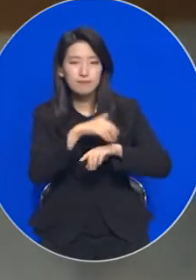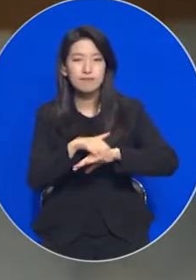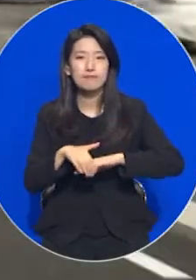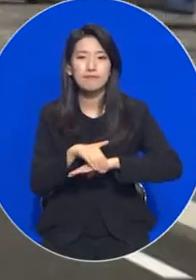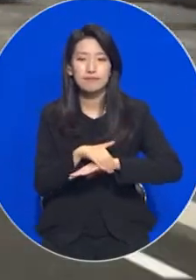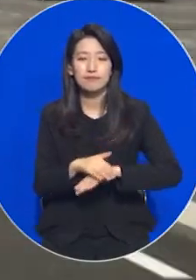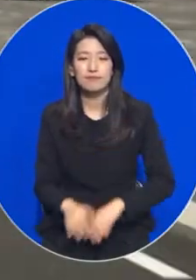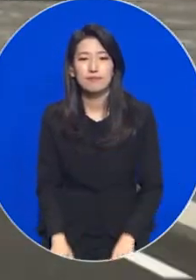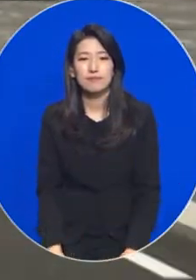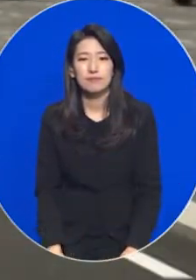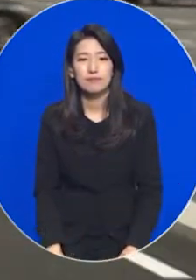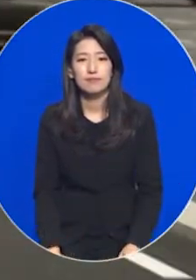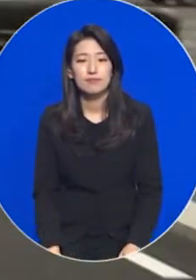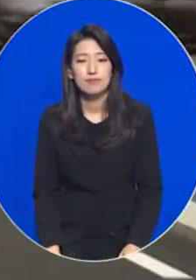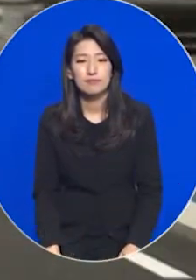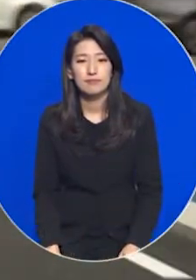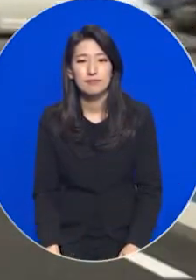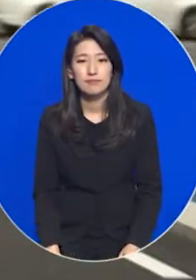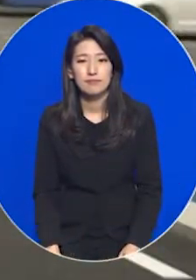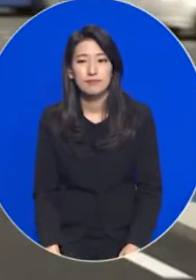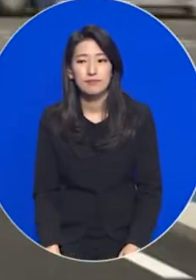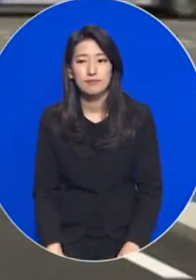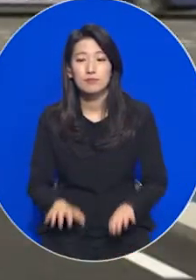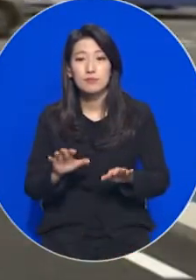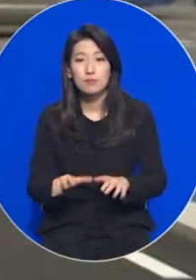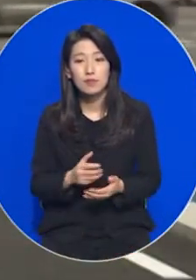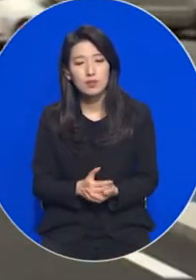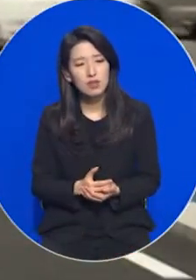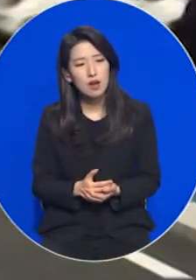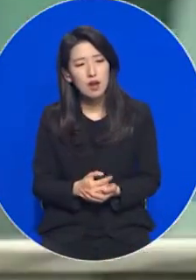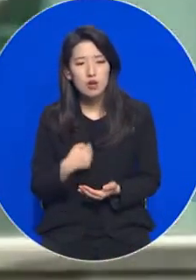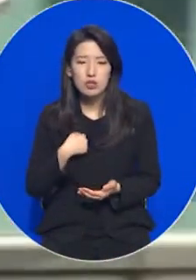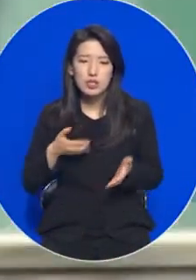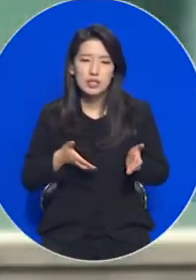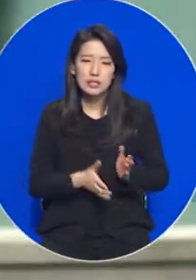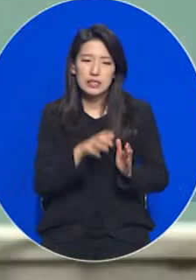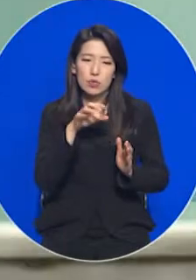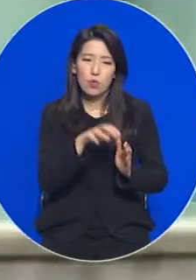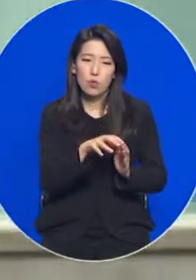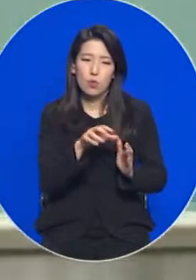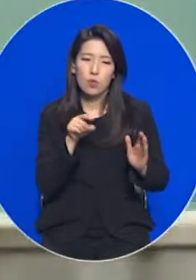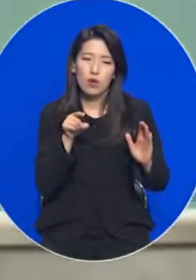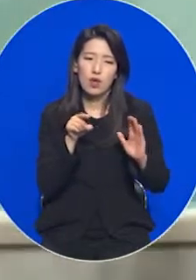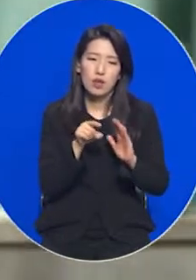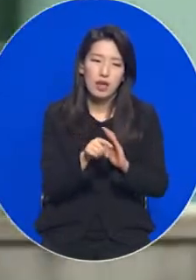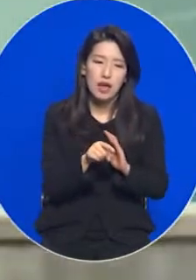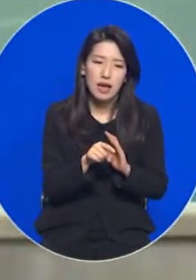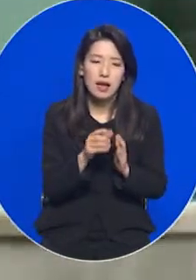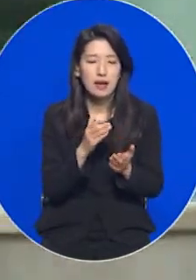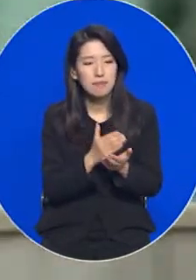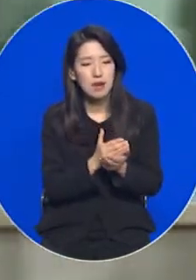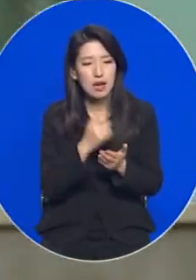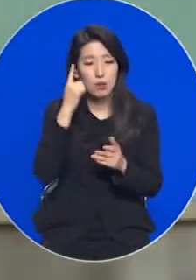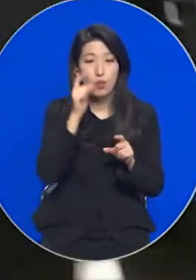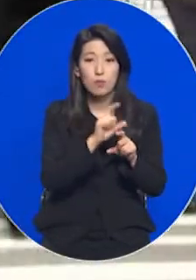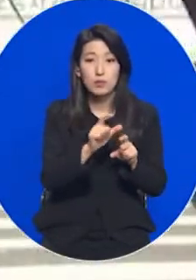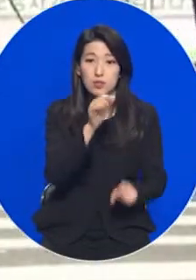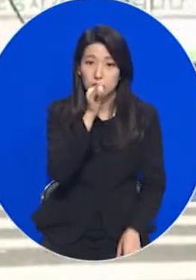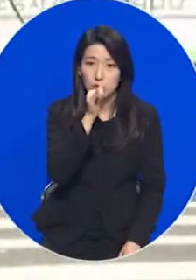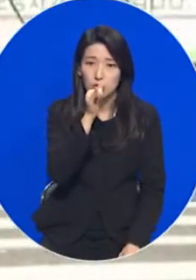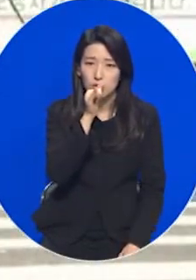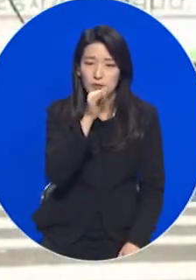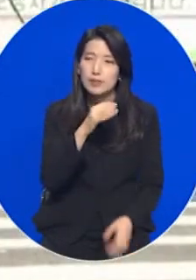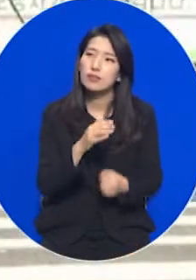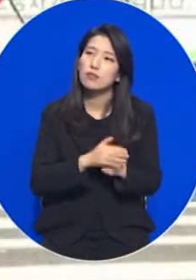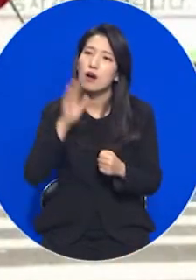계획입니다. 한편 정부는 아직 이동 계획을 정하지 못한 국민들이 17%에 달해 실제 이동 규모나 혼잡